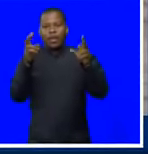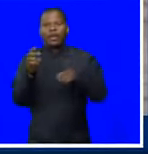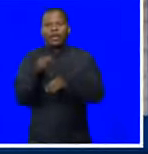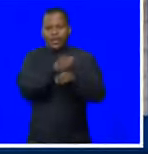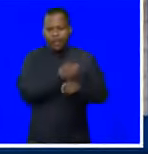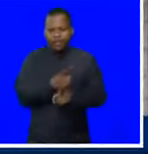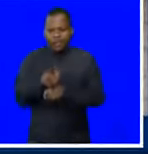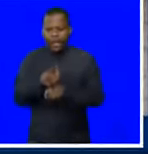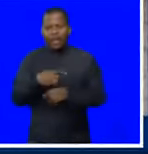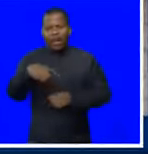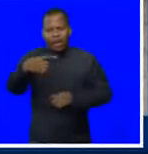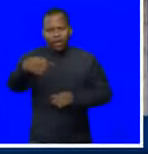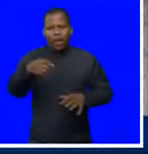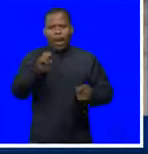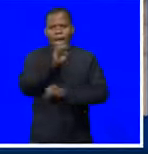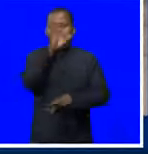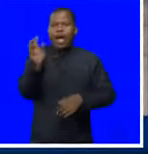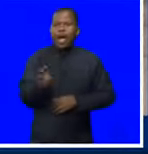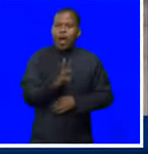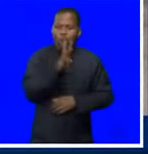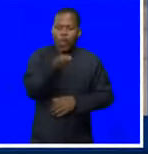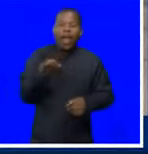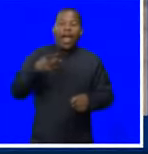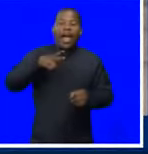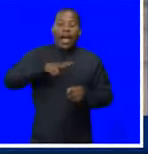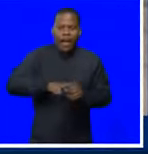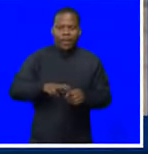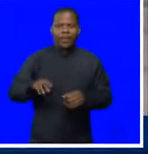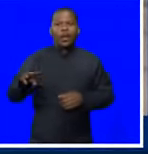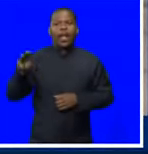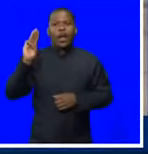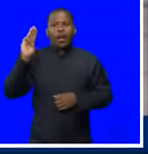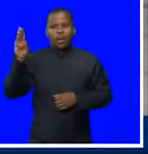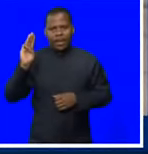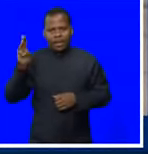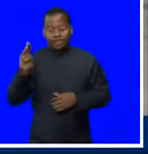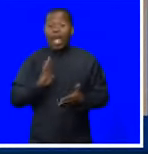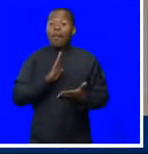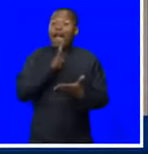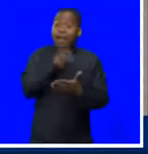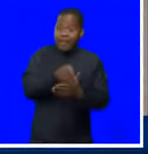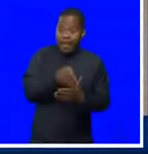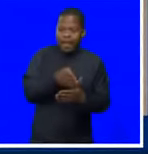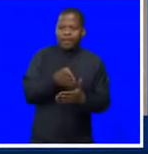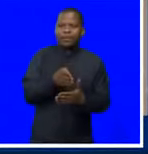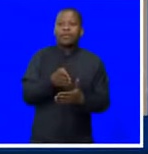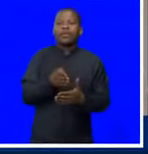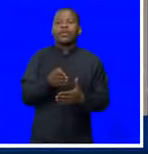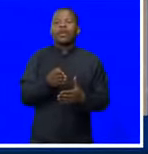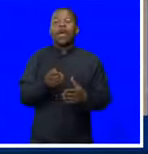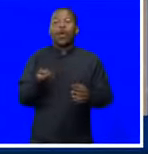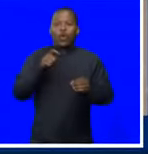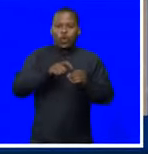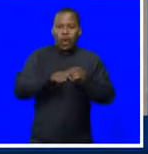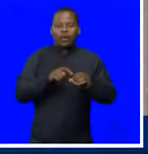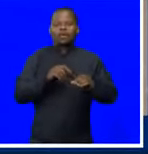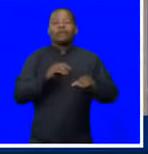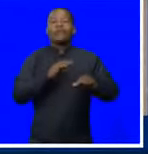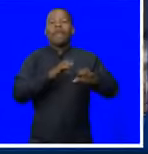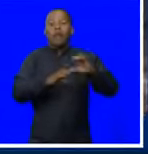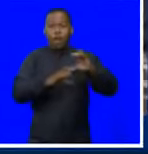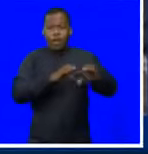ke yena mengameli Erdogan utibambile tinkulumo ekufikeni kwakhe ekhwa lapha eveni leIran namengameli Ibrahim